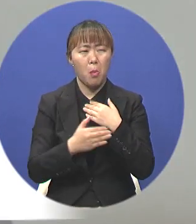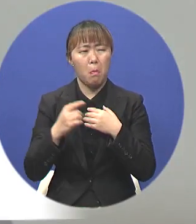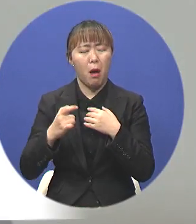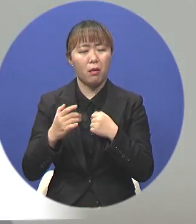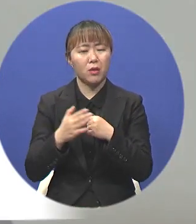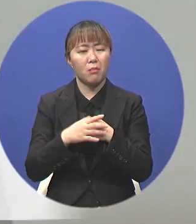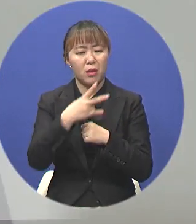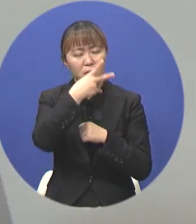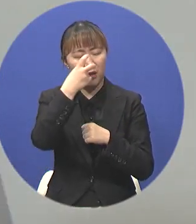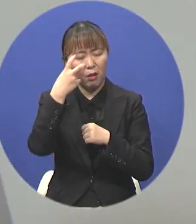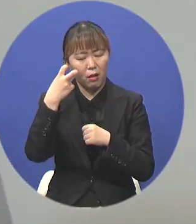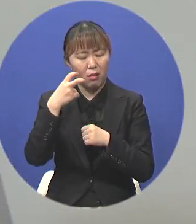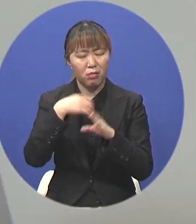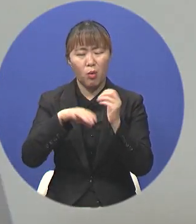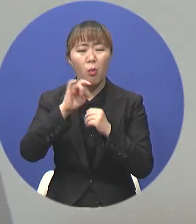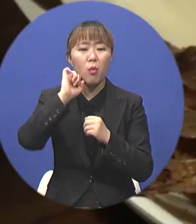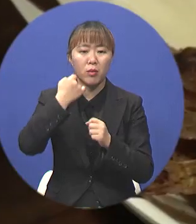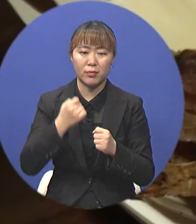잠자기가 어려워질 수가 있습니다.